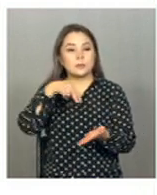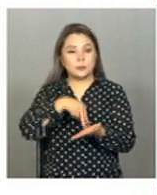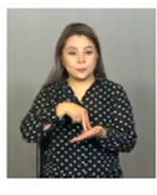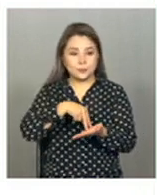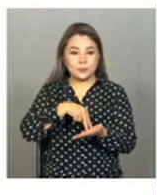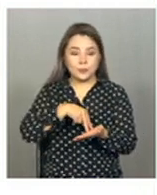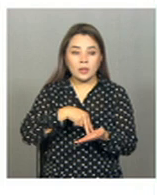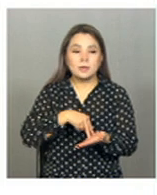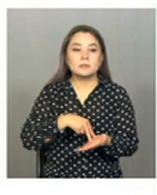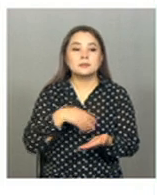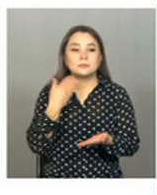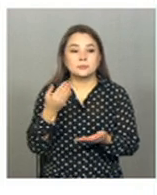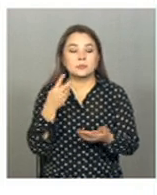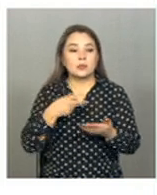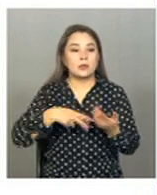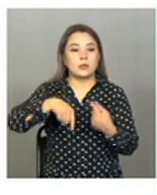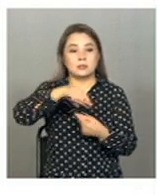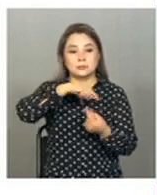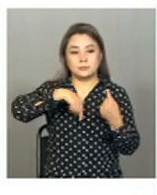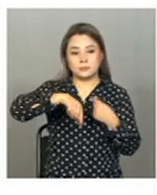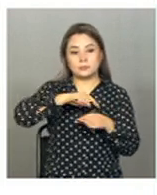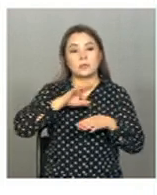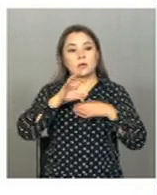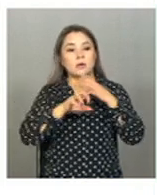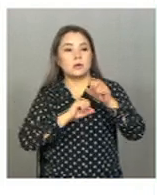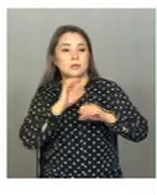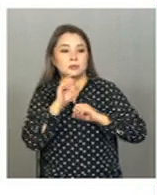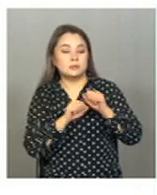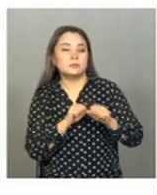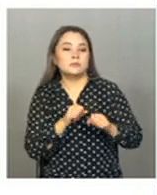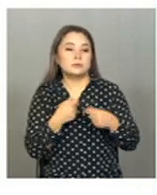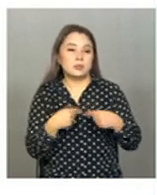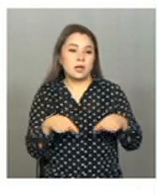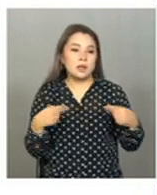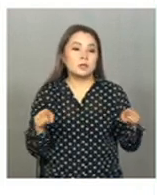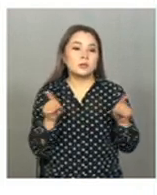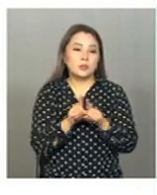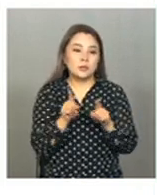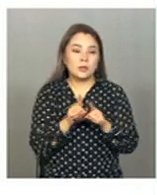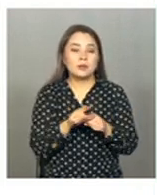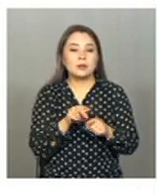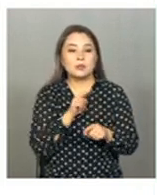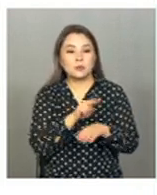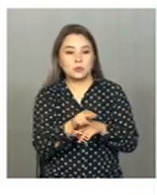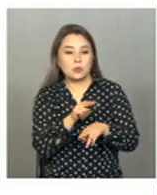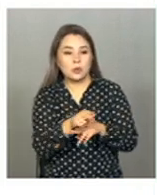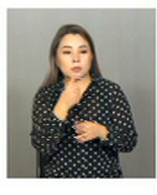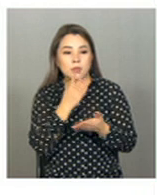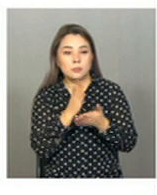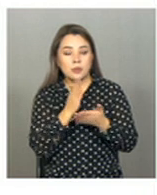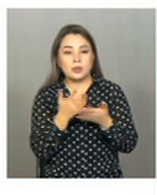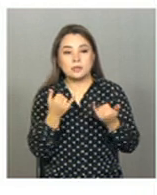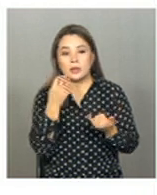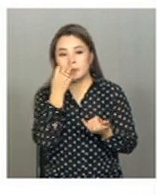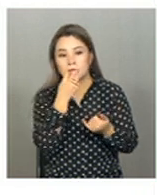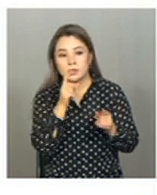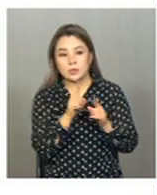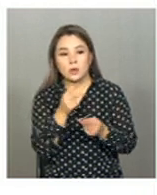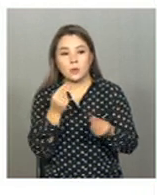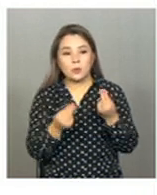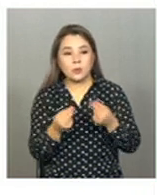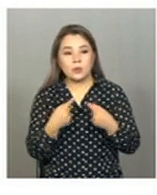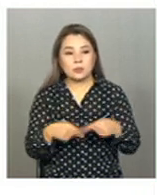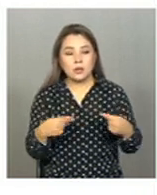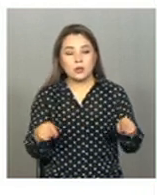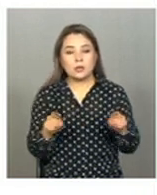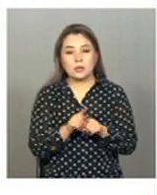орында шыр айналу, жорғалау, аяңдау, тағы басқа жасатқан. Қазіргі цирктегі ат ойынның көптеген